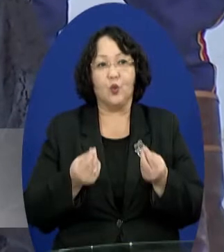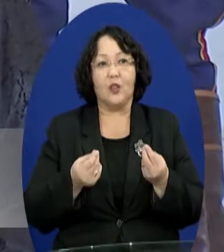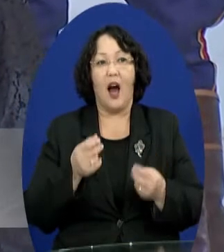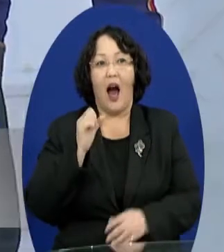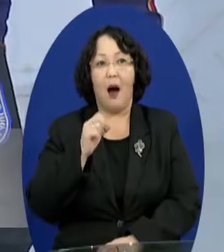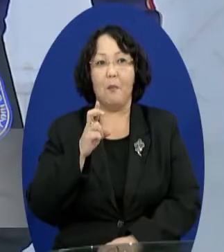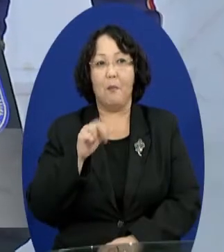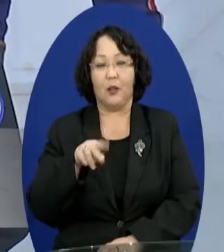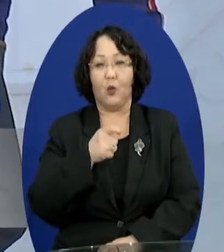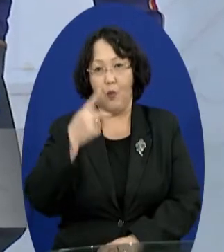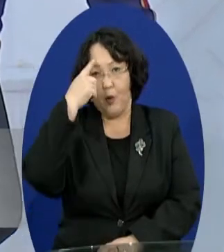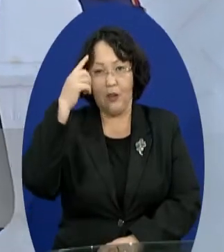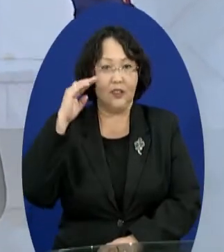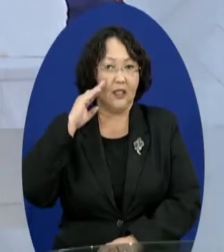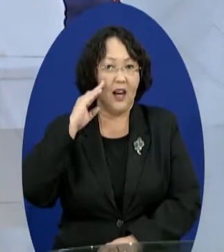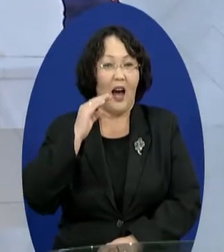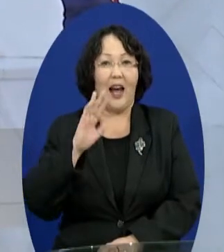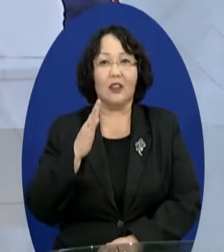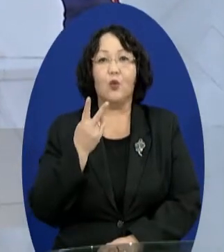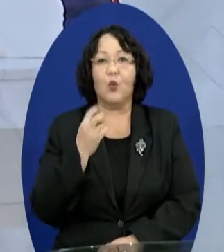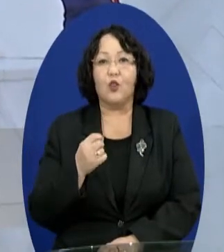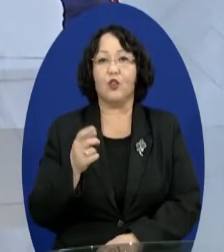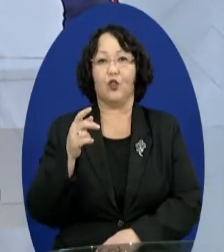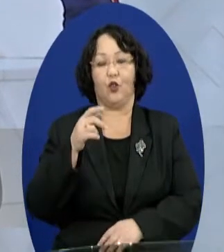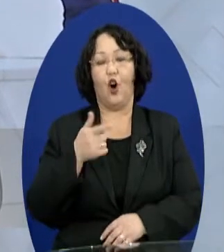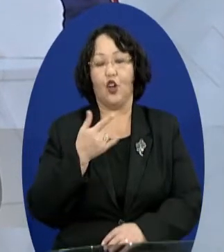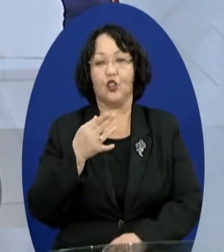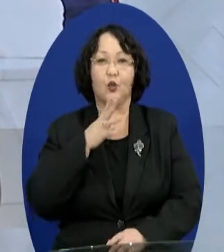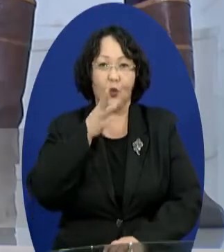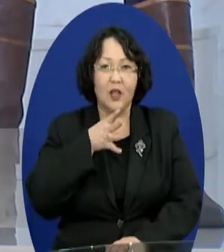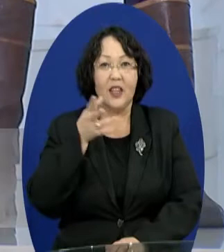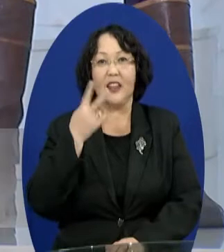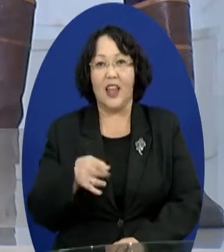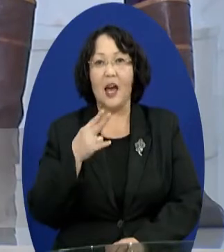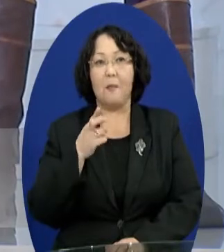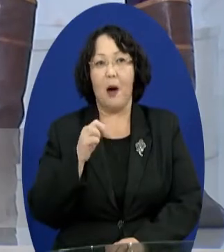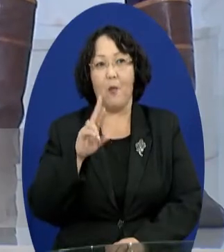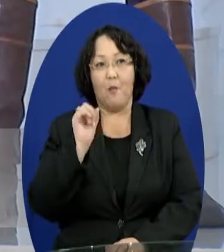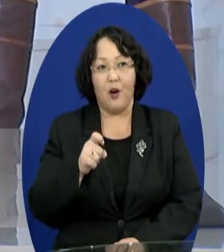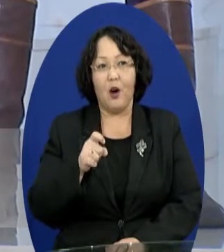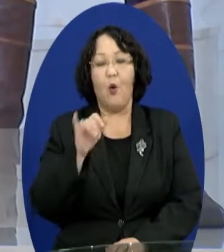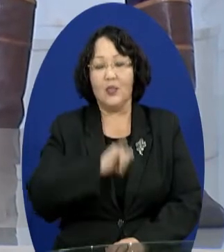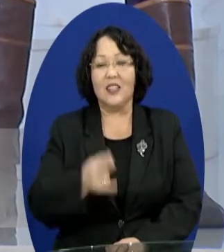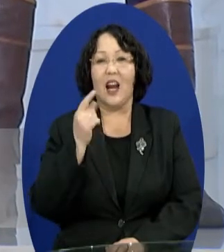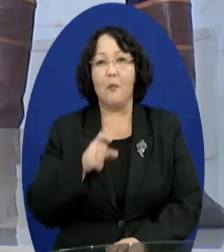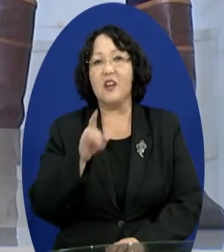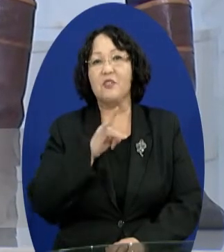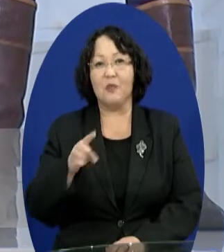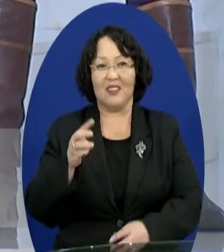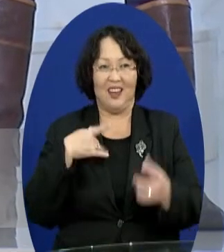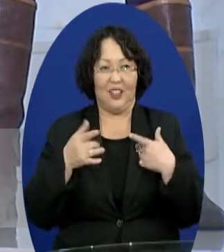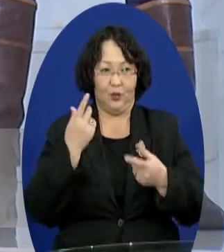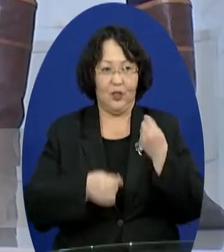Монгол цэргийн Алтан Үе чуулгын гоцл дуучин Дэлгэрийн Баянмөх, улсын драмын эрдмийн театрын жүжигчин Цэрэн Доржийн